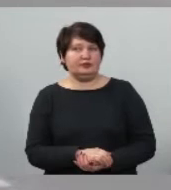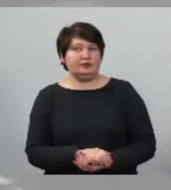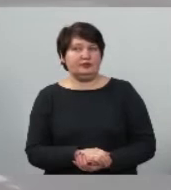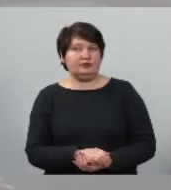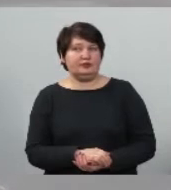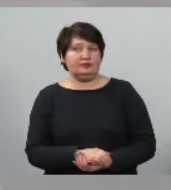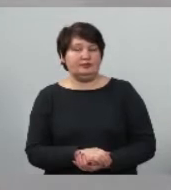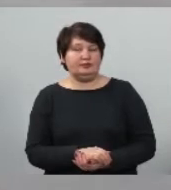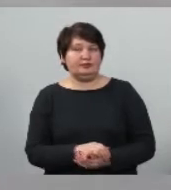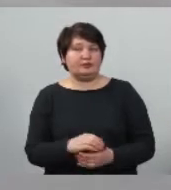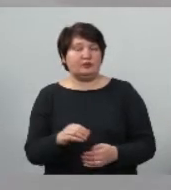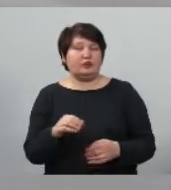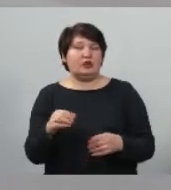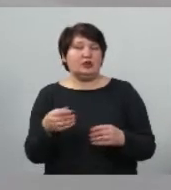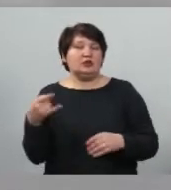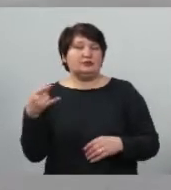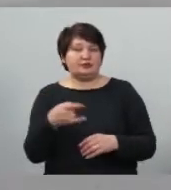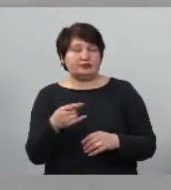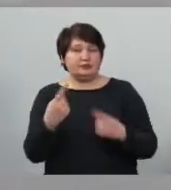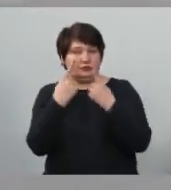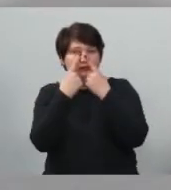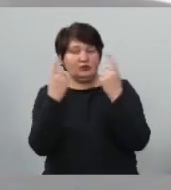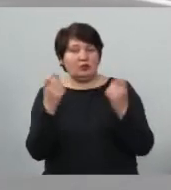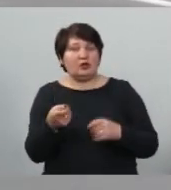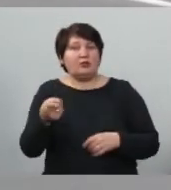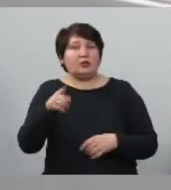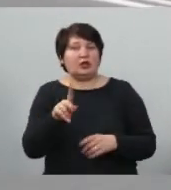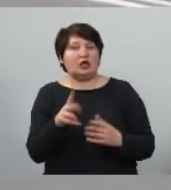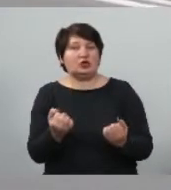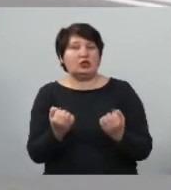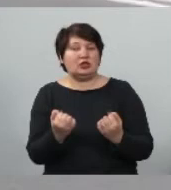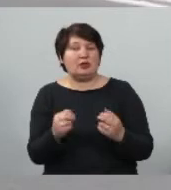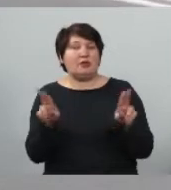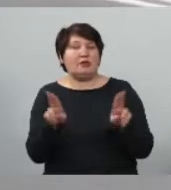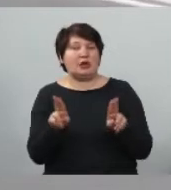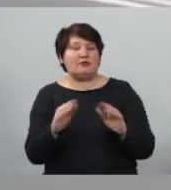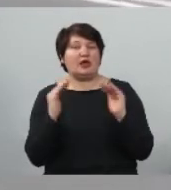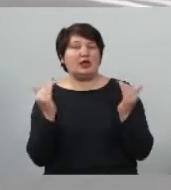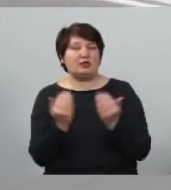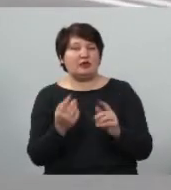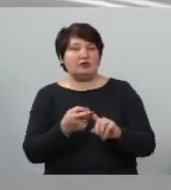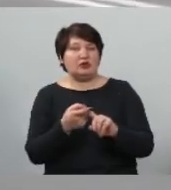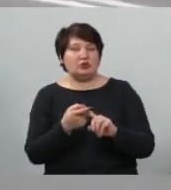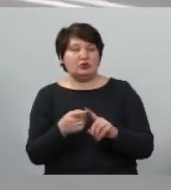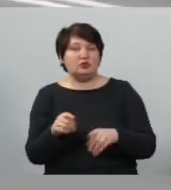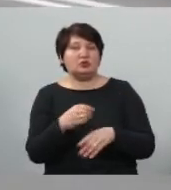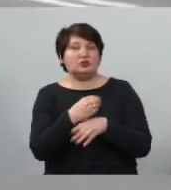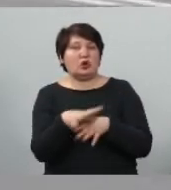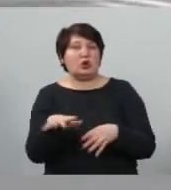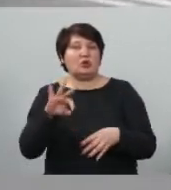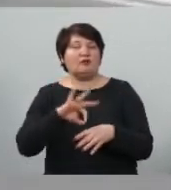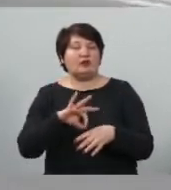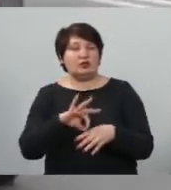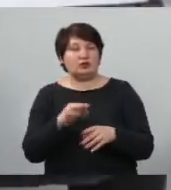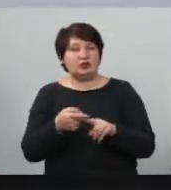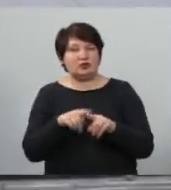Із гучномовця спецтранспорту лунає повідомлення про те, як дотримуватися правил карантину у зв'язку із пандемією коронавірусу. Це